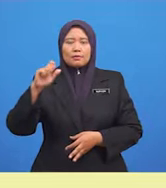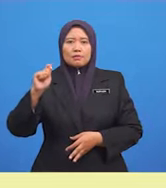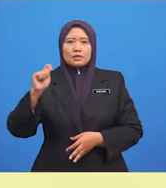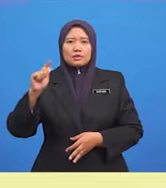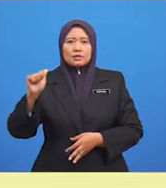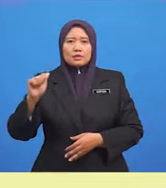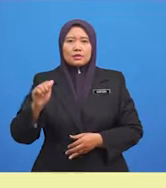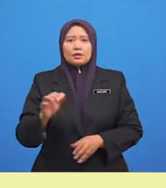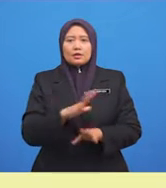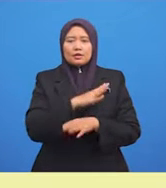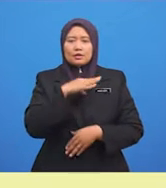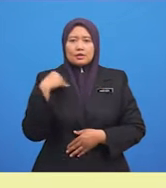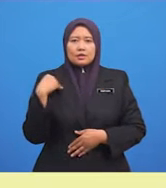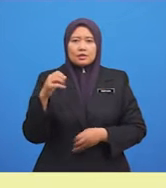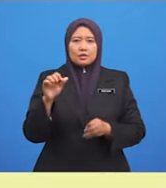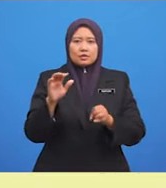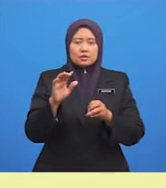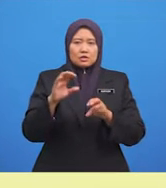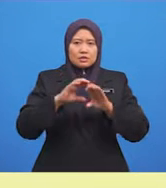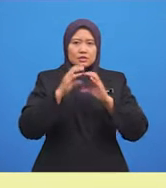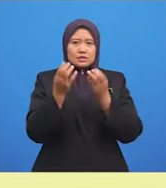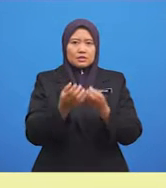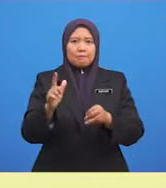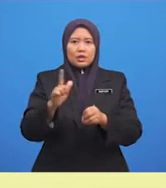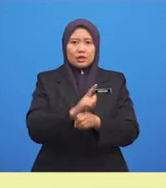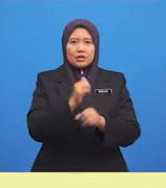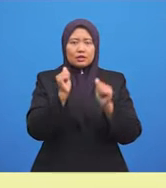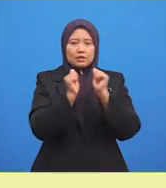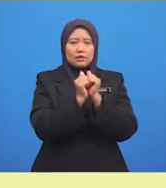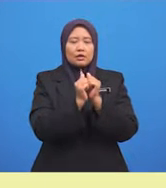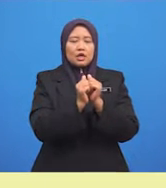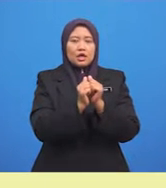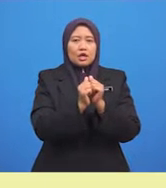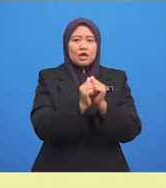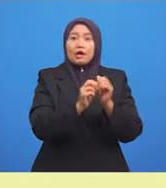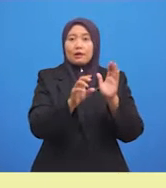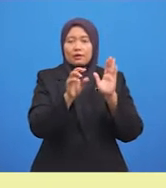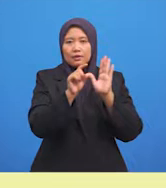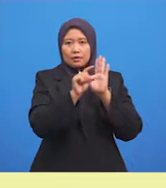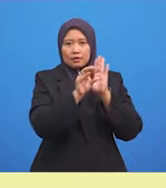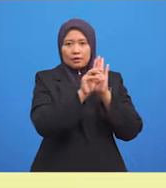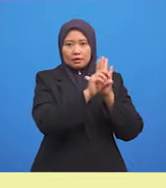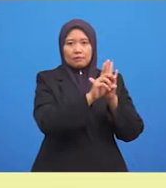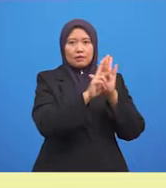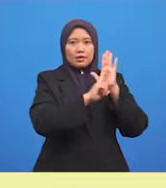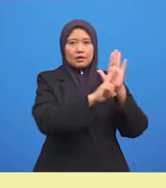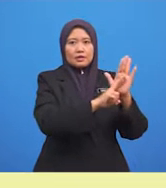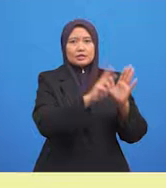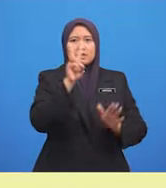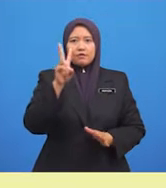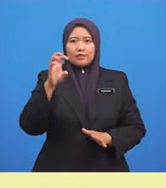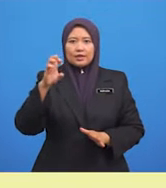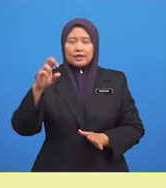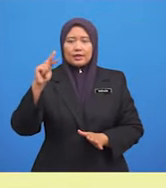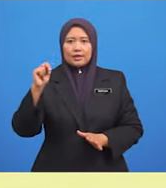pelengkap dengan menggunakan gambar rajah Venn. Tetapi sebelum itu,